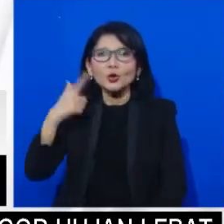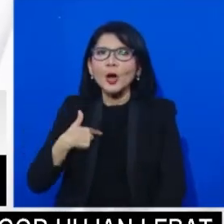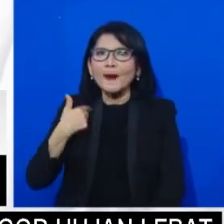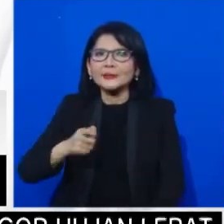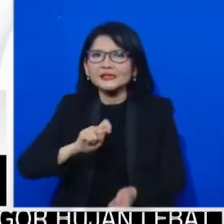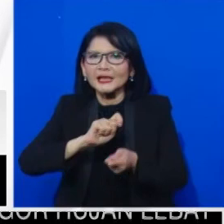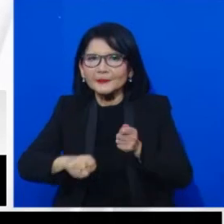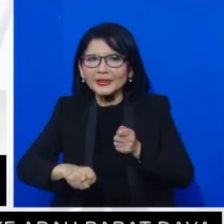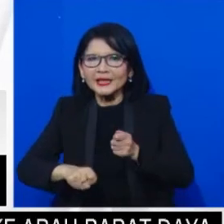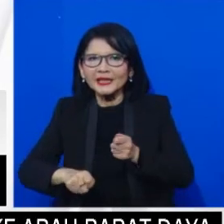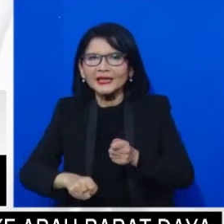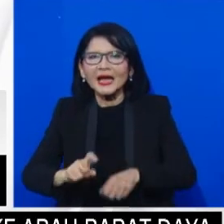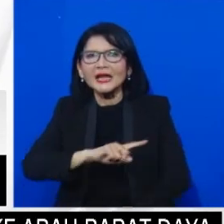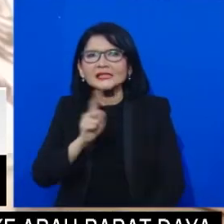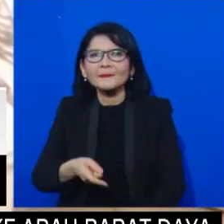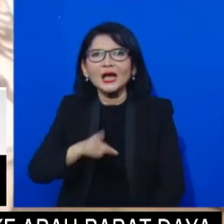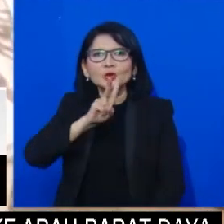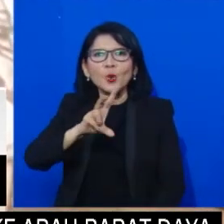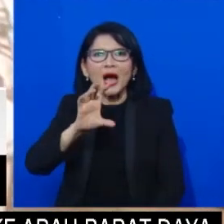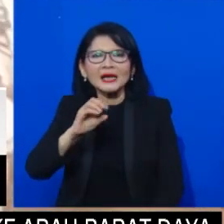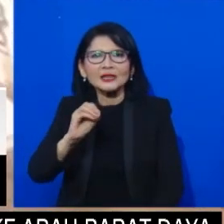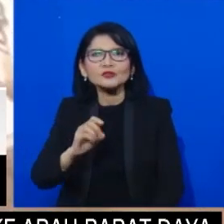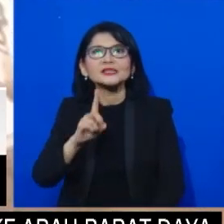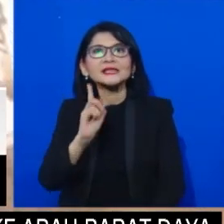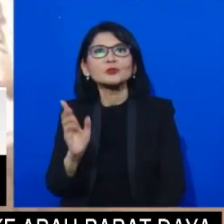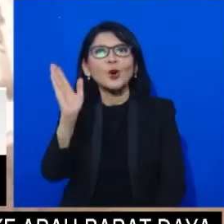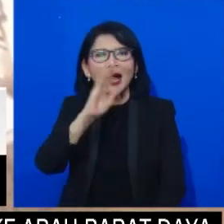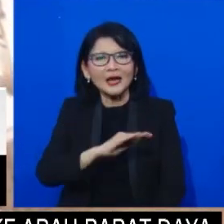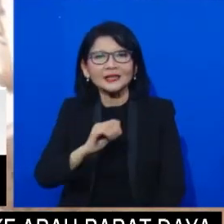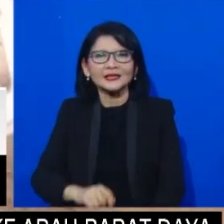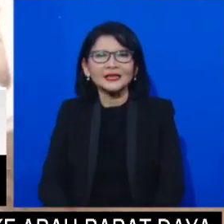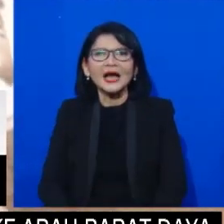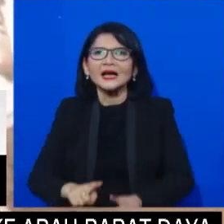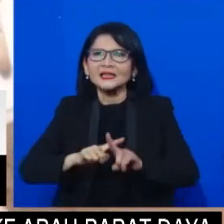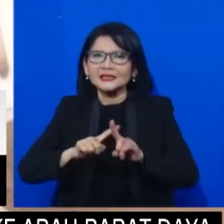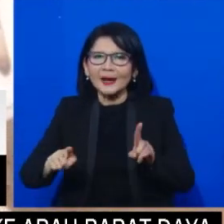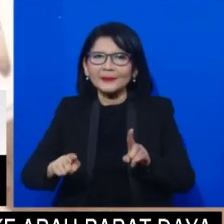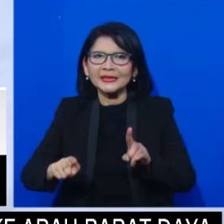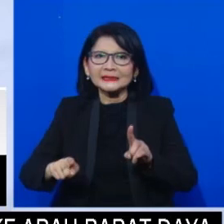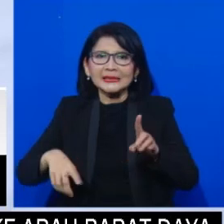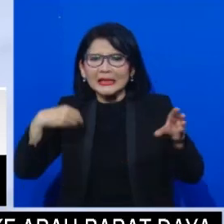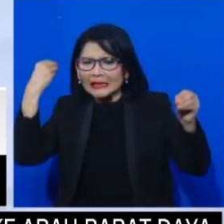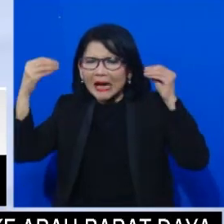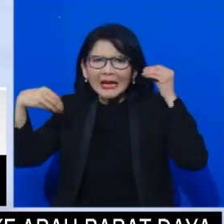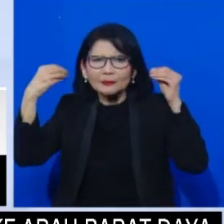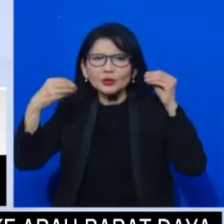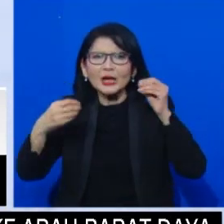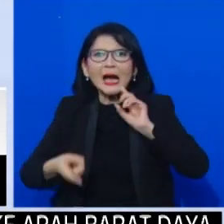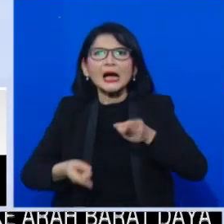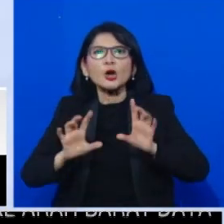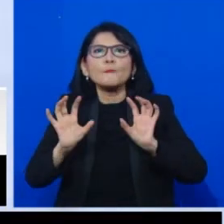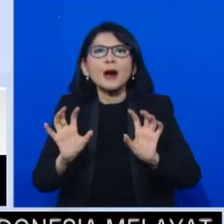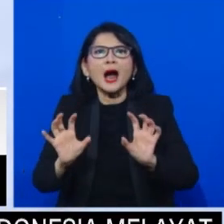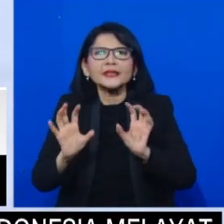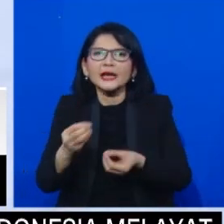memproduksi papan lukis bakar hingga 200 papan per hari. Namun, ia agak kerepotan saat banyak pesanan.